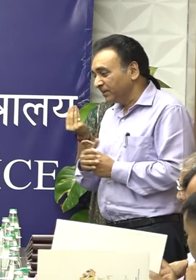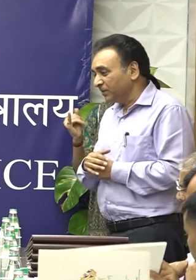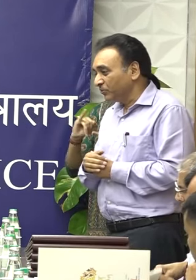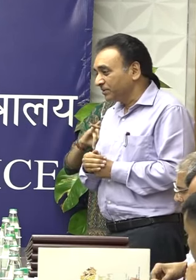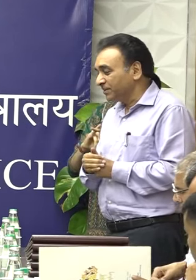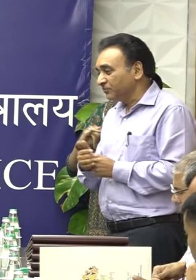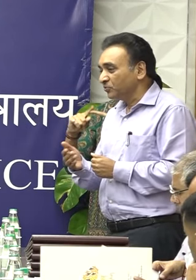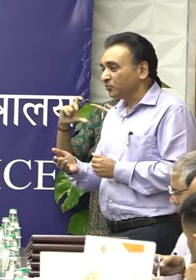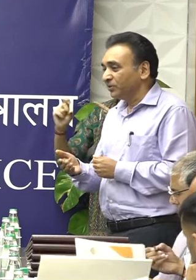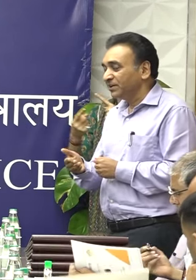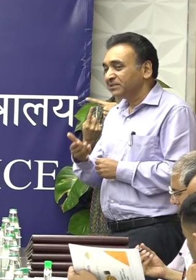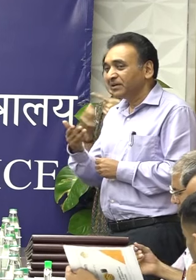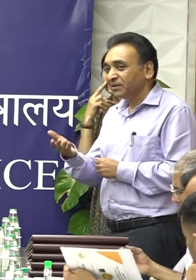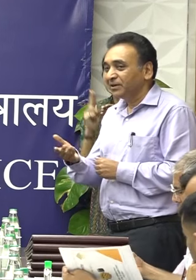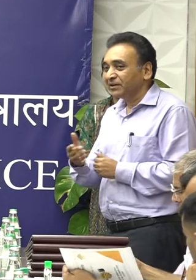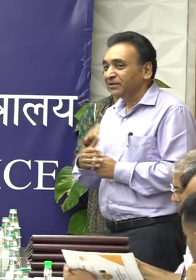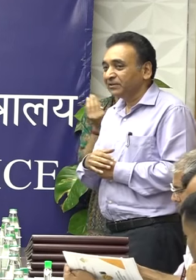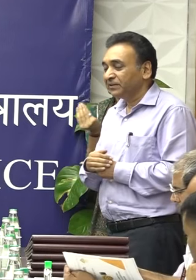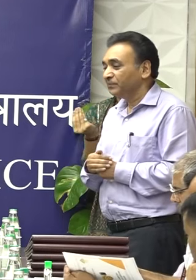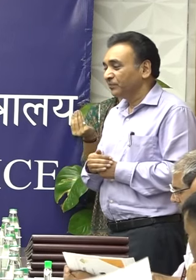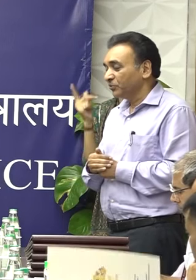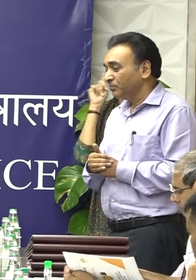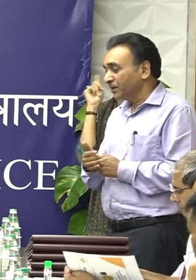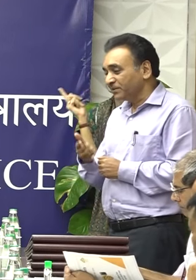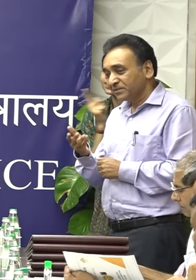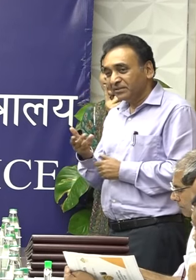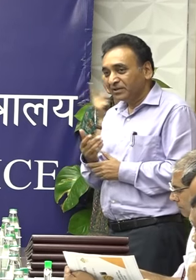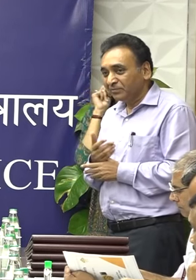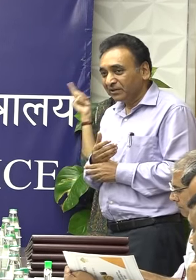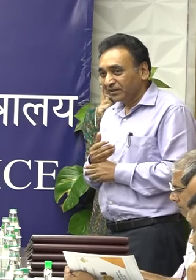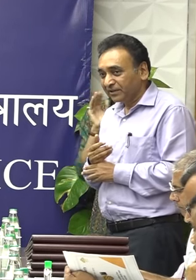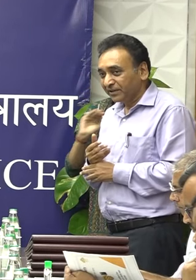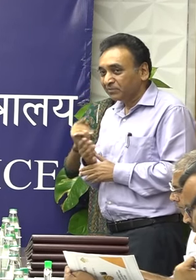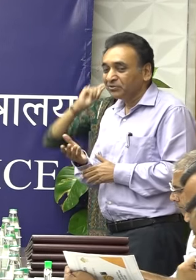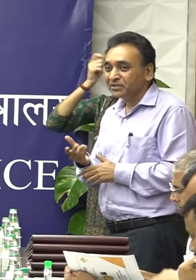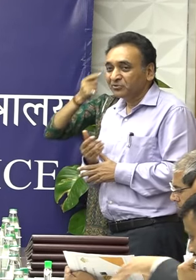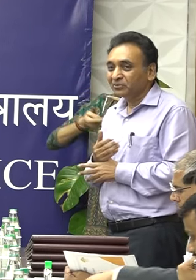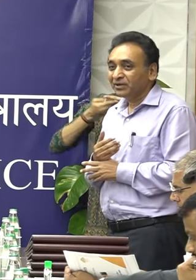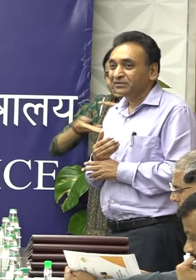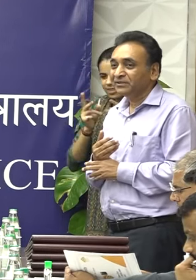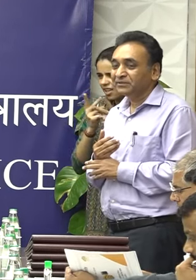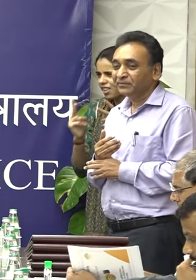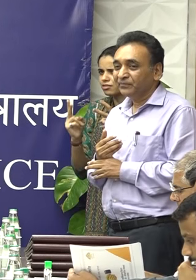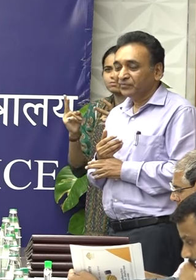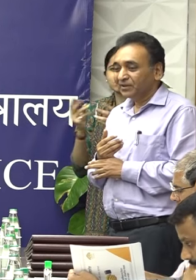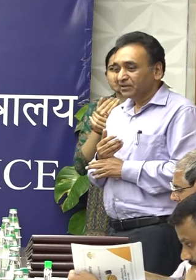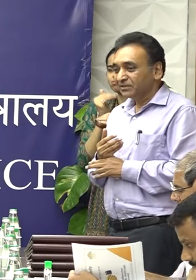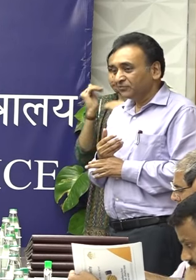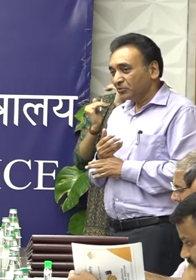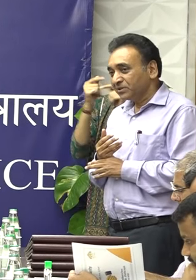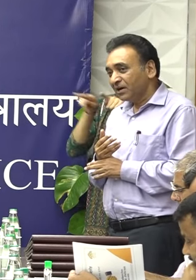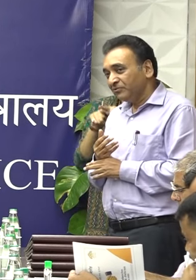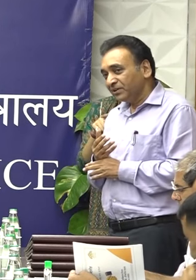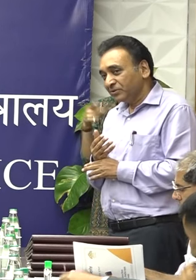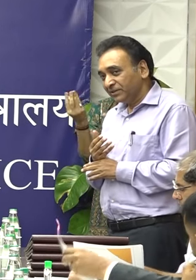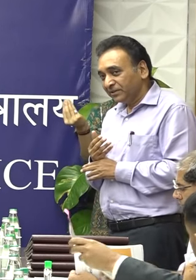करेंगे, कोई सर डेफ लोगों को इंग्लिश सिखाने में आगे आ रहा है, कोई बाकी चीज़ें सिखाने में आगे आ रहा है, ऐसे बहुत सारे लोग अच्छे हैं सर. सर